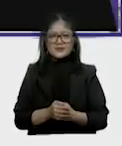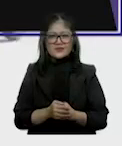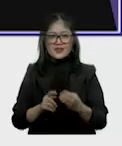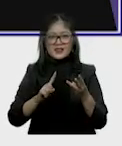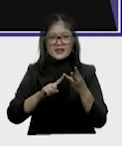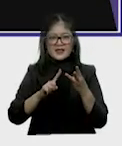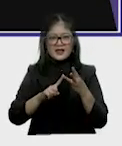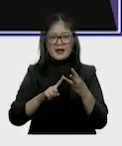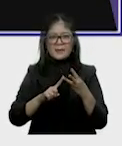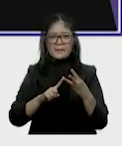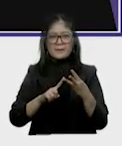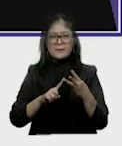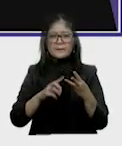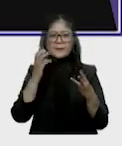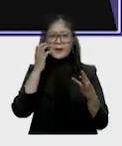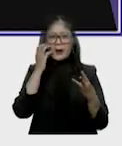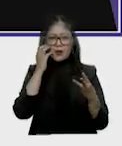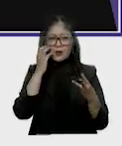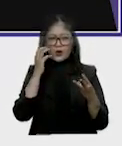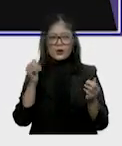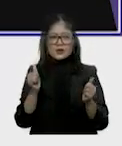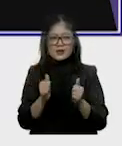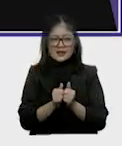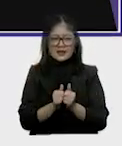Yang ketiga Prabowo sama